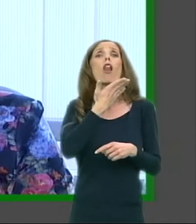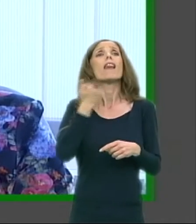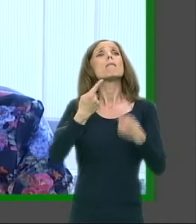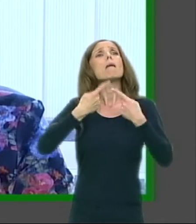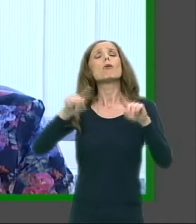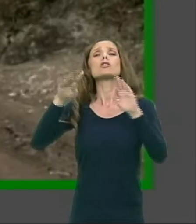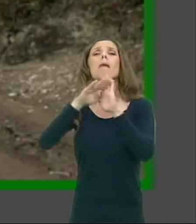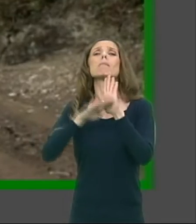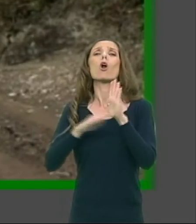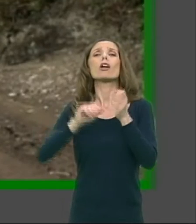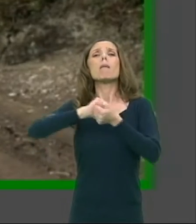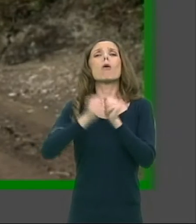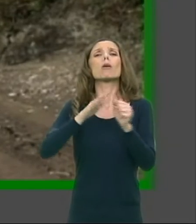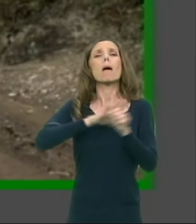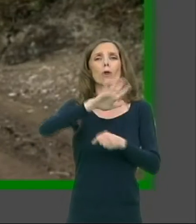protiv nasilja.